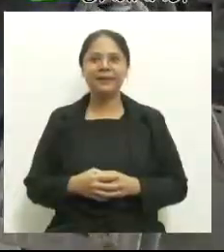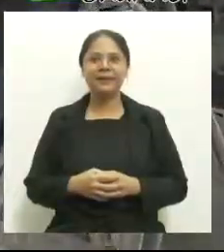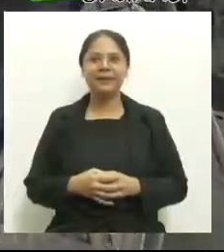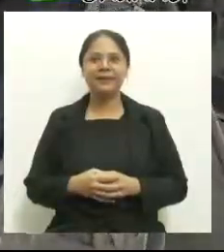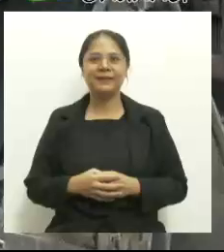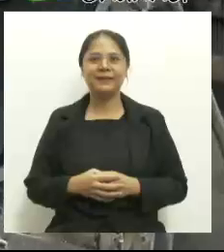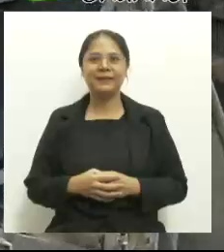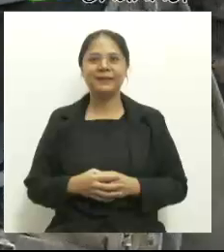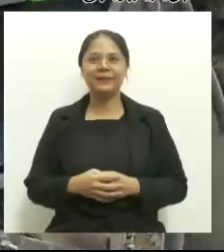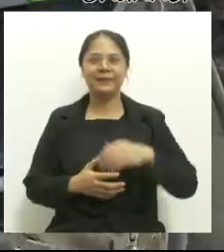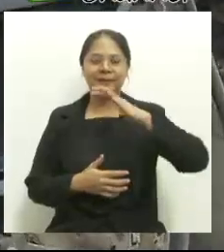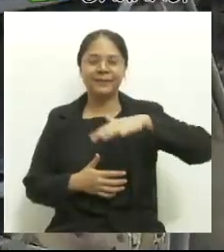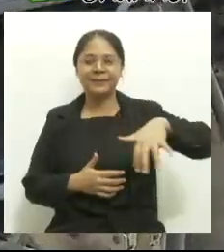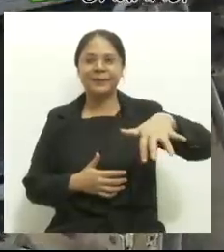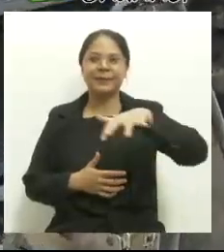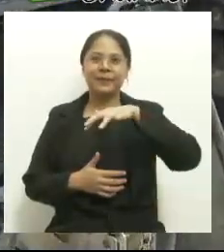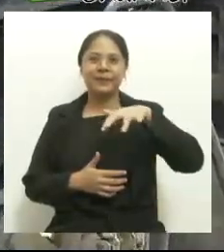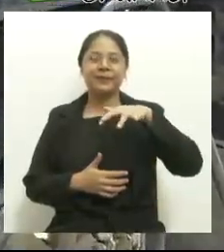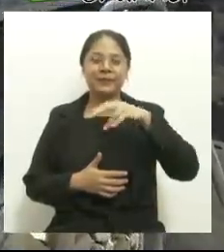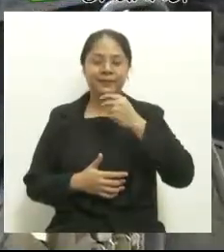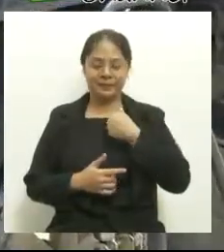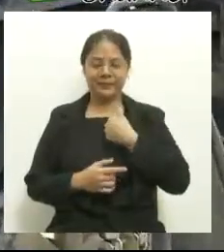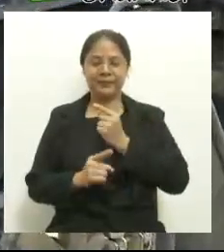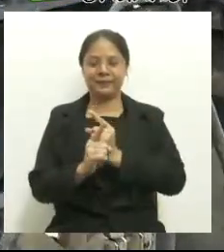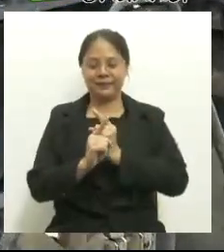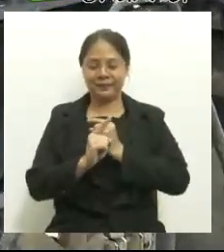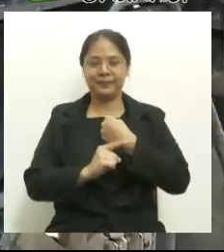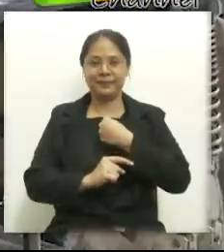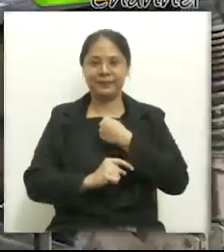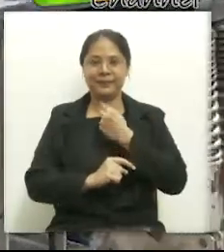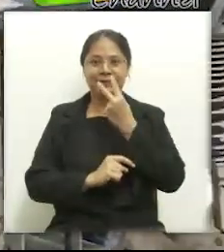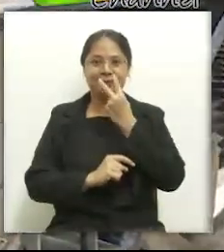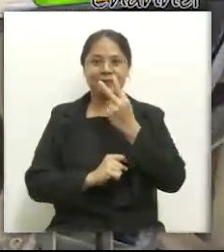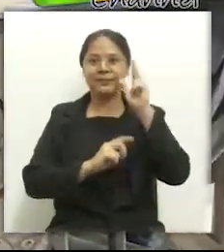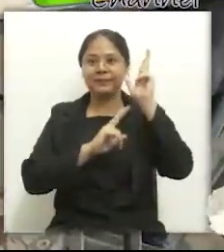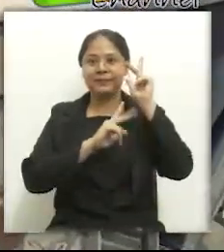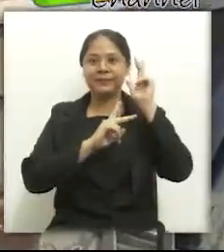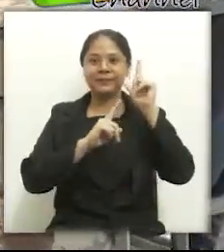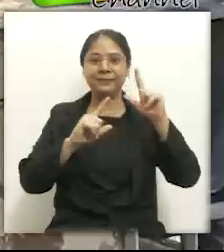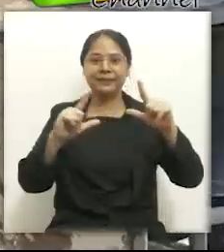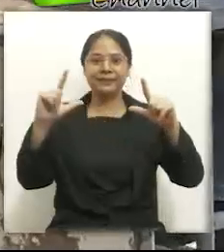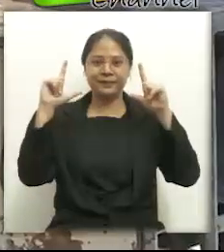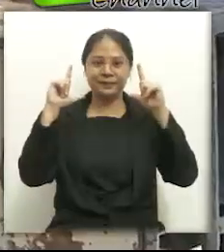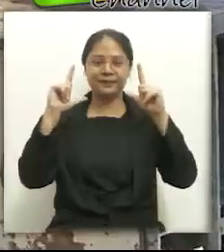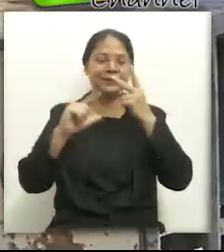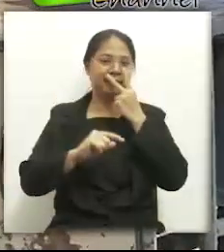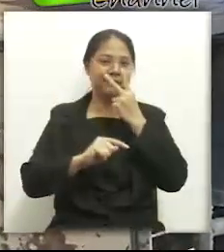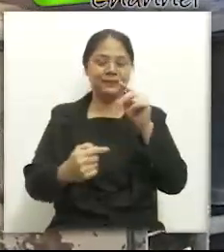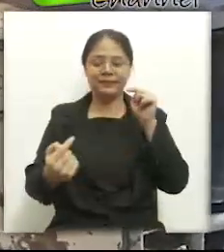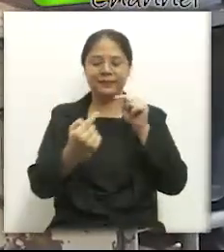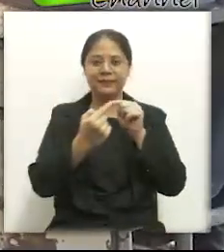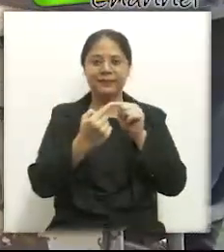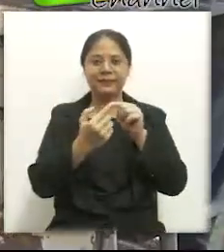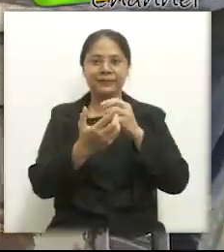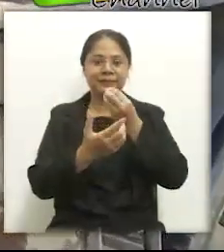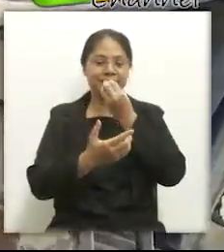คุณผู้ชมคะขณะนี้อยู่กับดิฉันเนอร์สรินาวาเมงกับช่วงตรีข่าวเด็ดวันนี้จะพามารู้จักโรงเรียนบ้านทุ่งกินนอนเขาว่ากัน